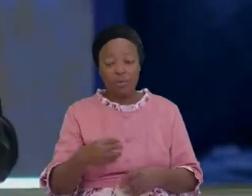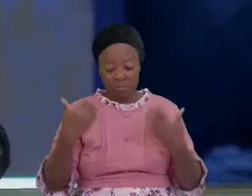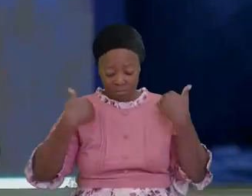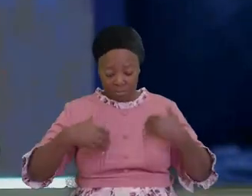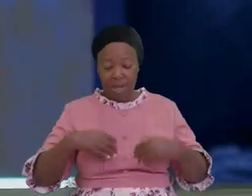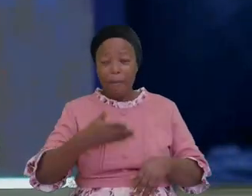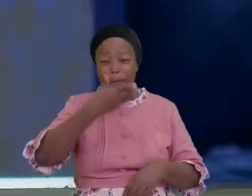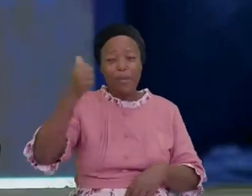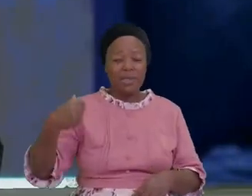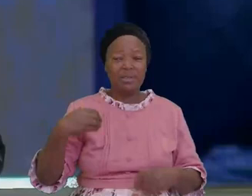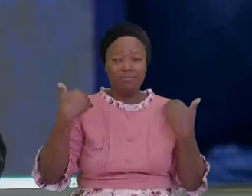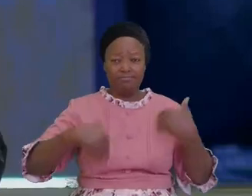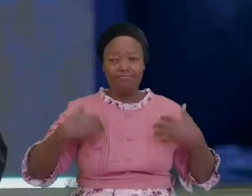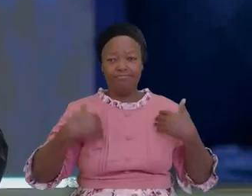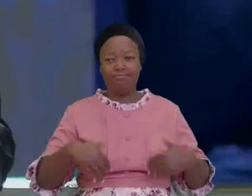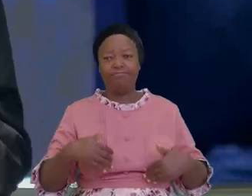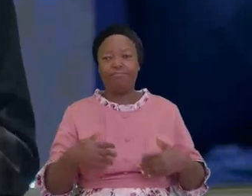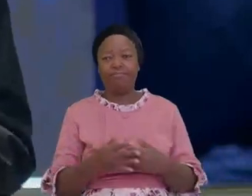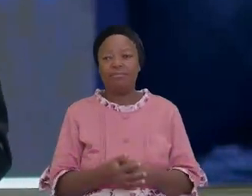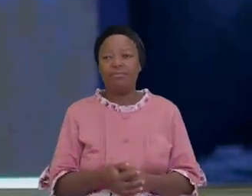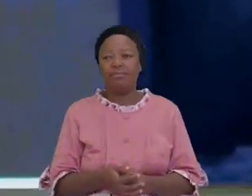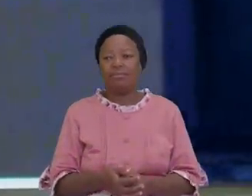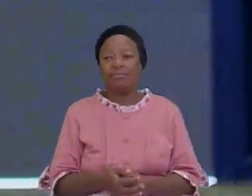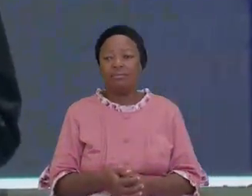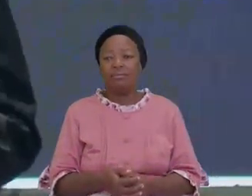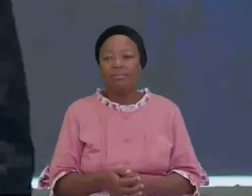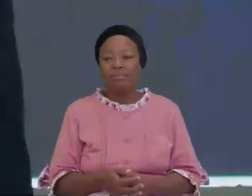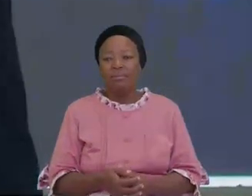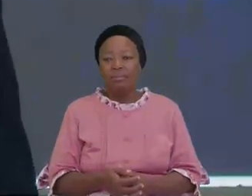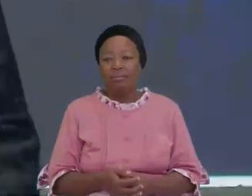je portais ma meilleure tenue.